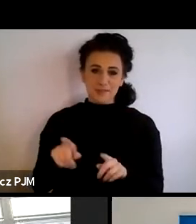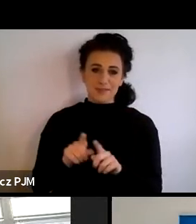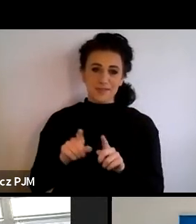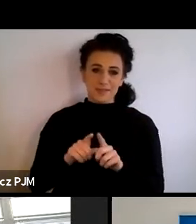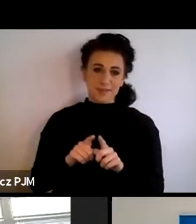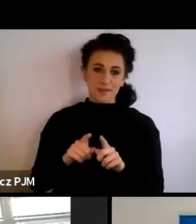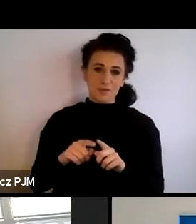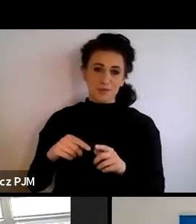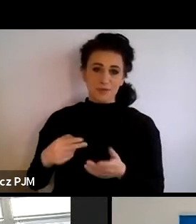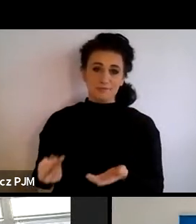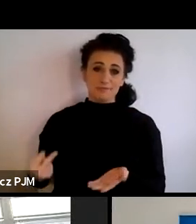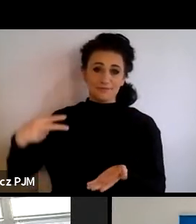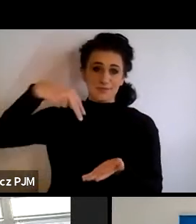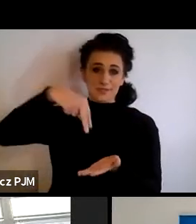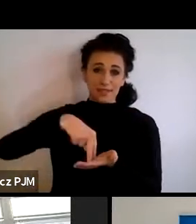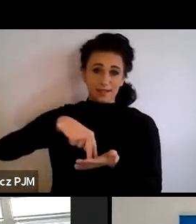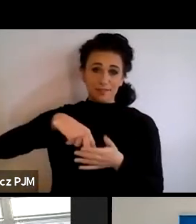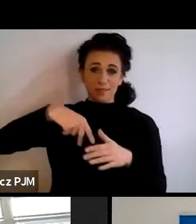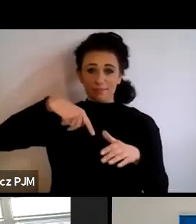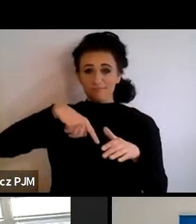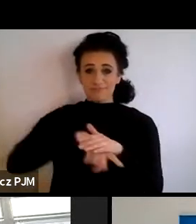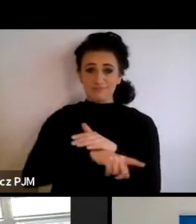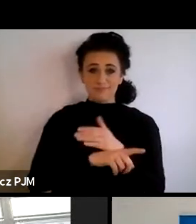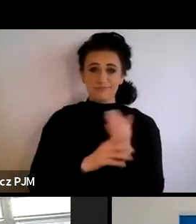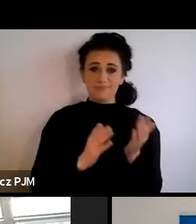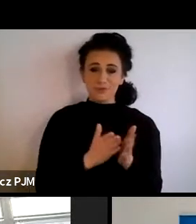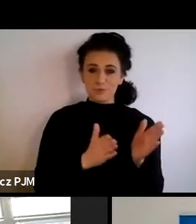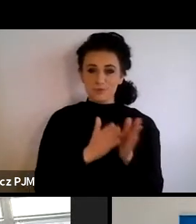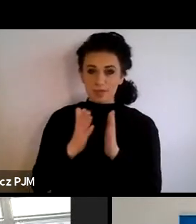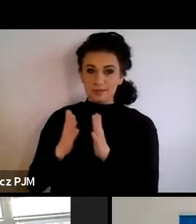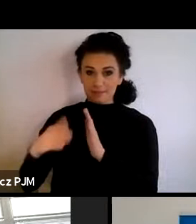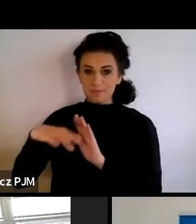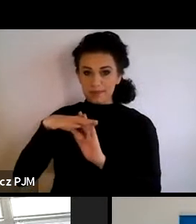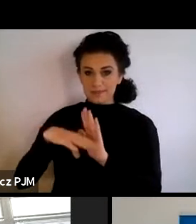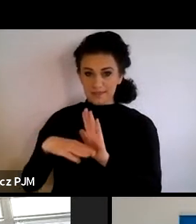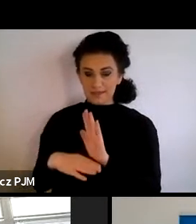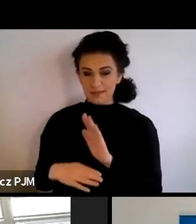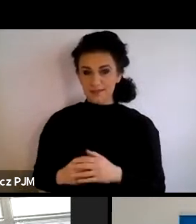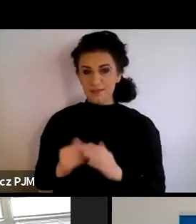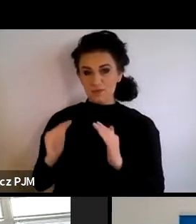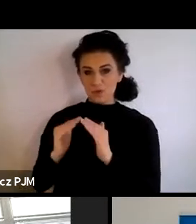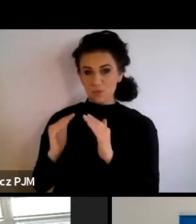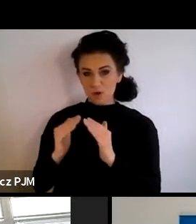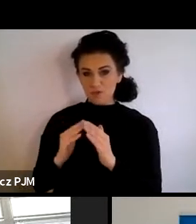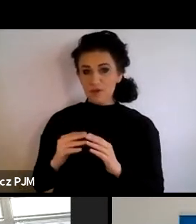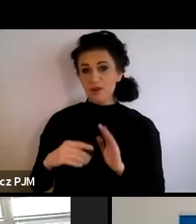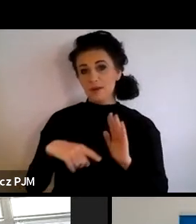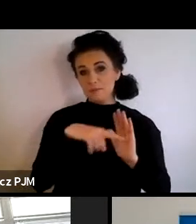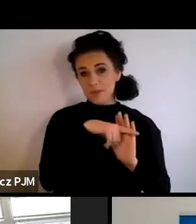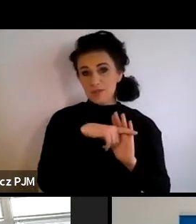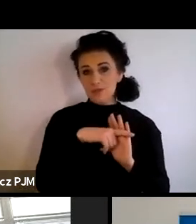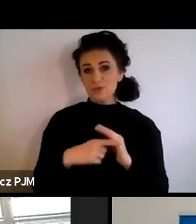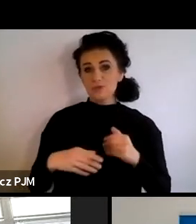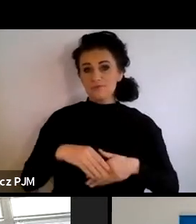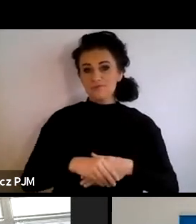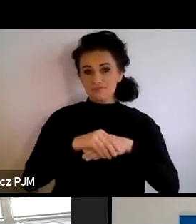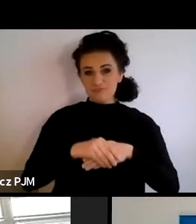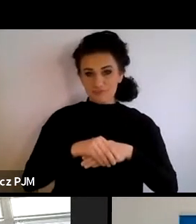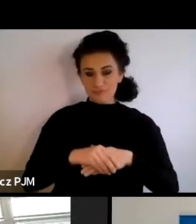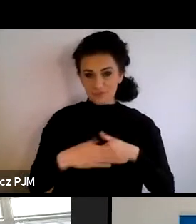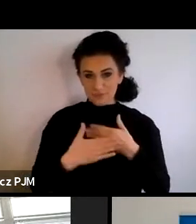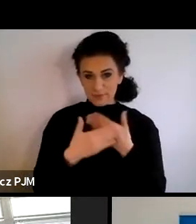do swoich zadań kolejnych, więc pewna optymalizacja, minus taki, że nie uściśniemy swoich